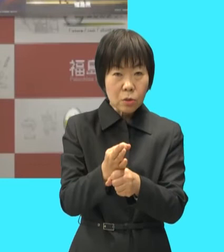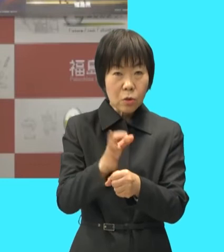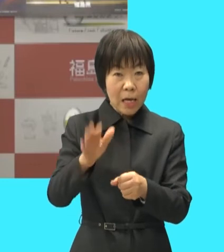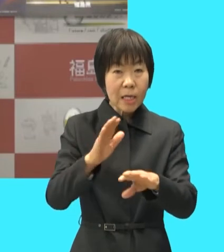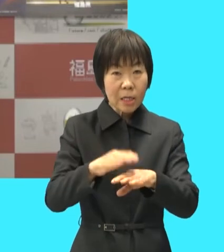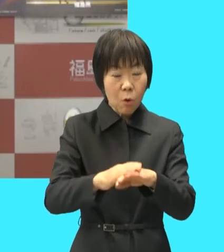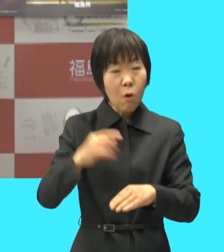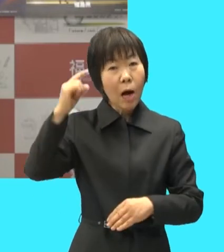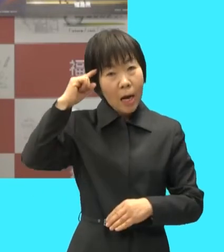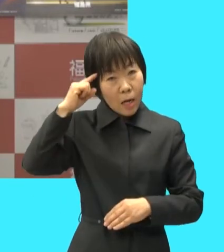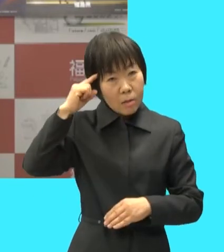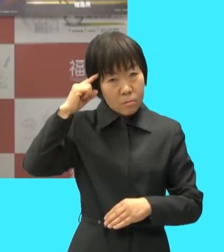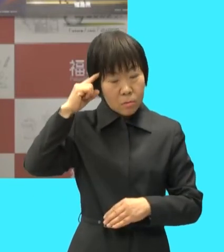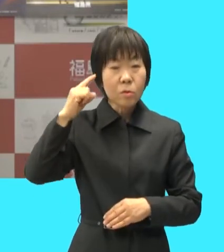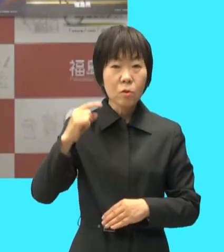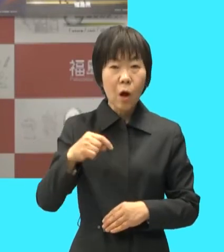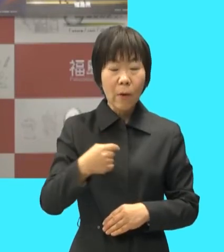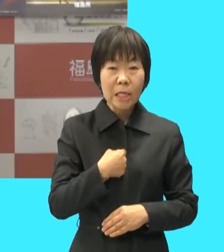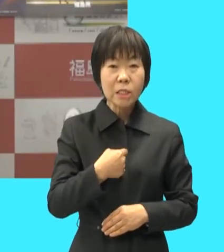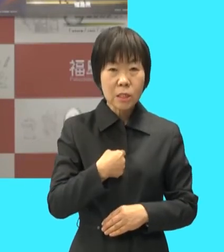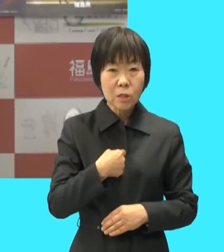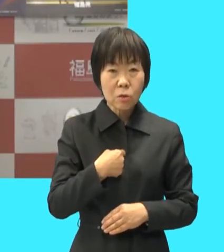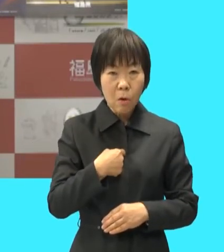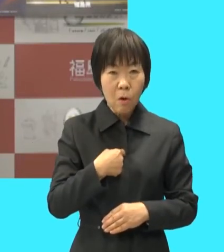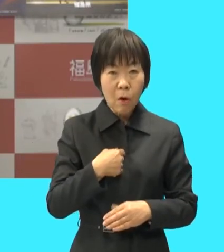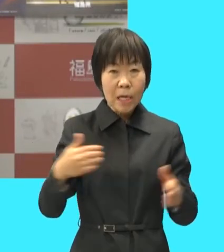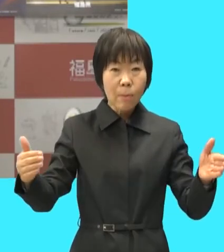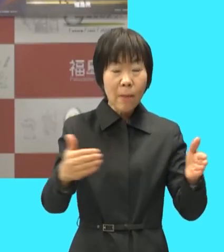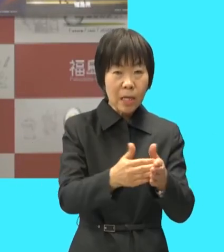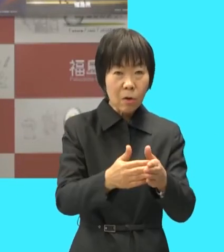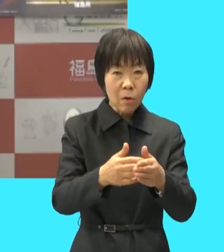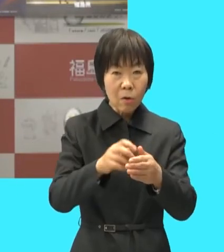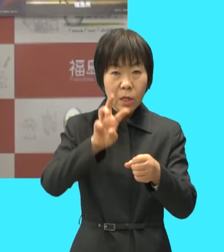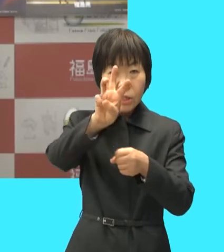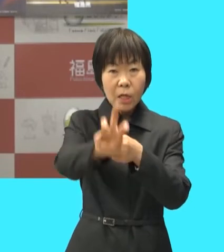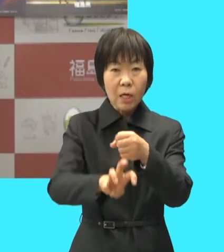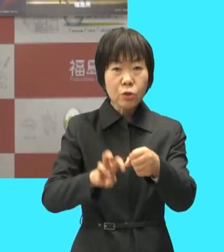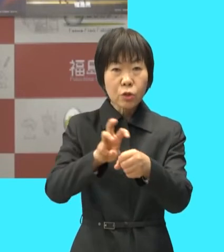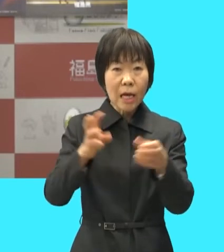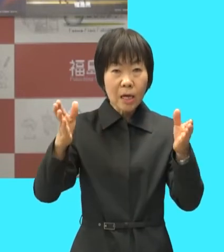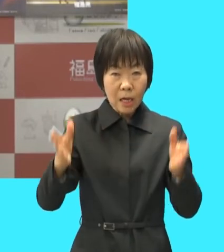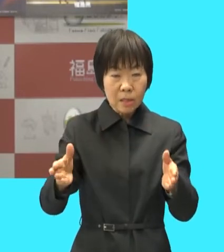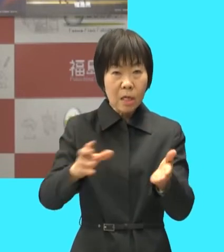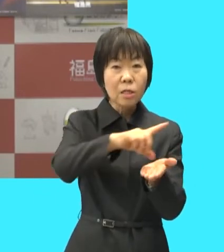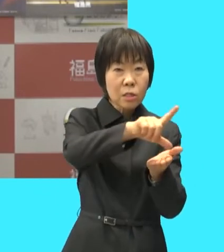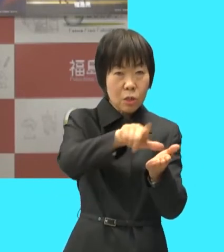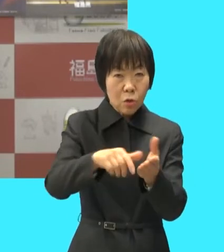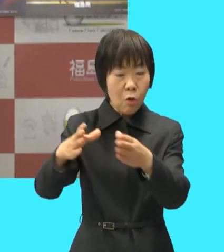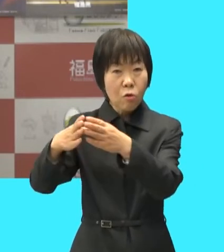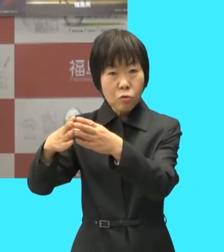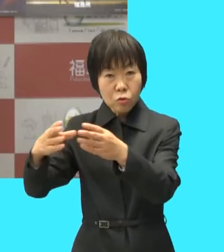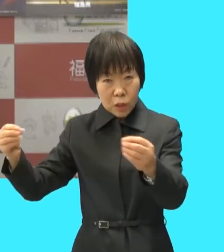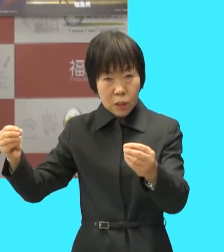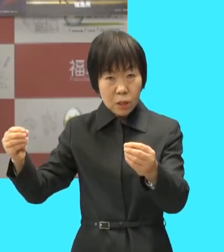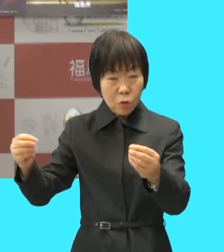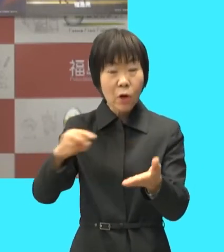なければいけないというのが、私自身のこれまでの30年来、地方のあるいは国において総務省という